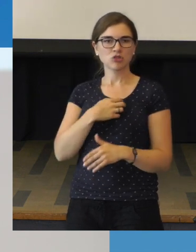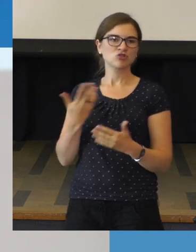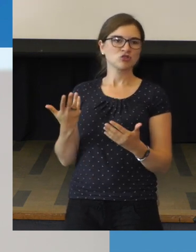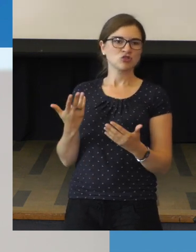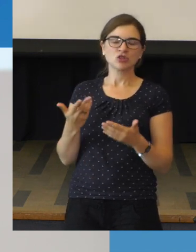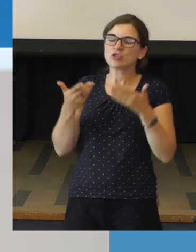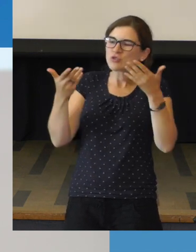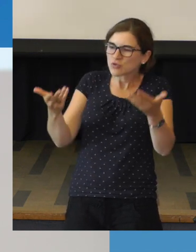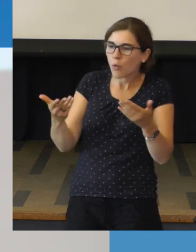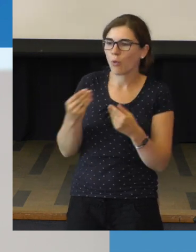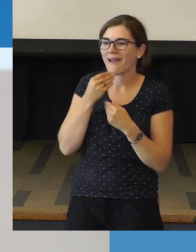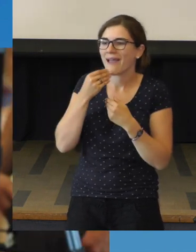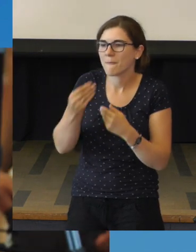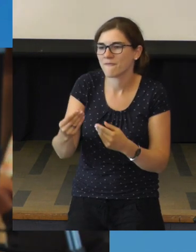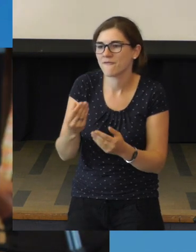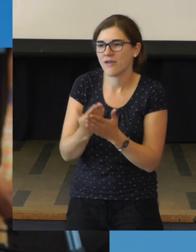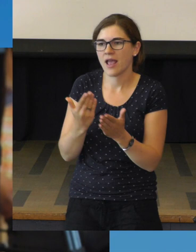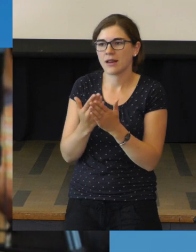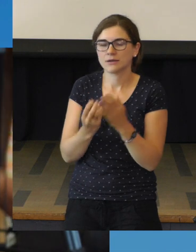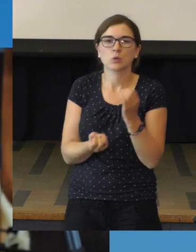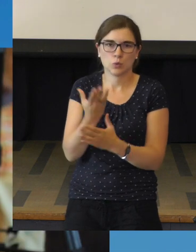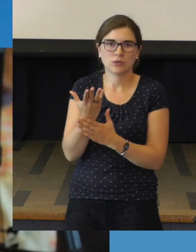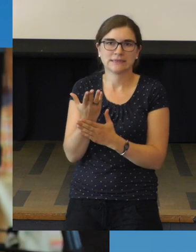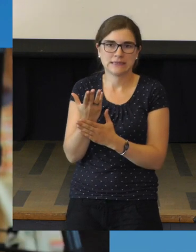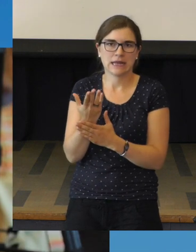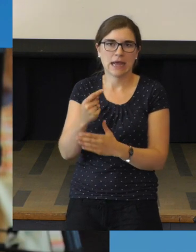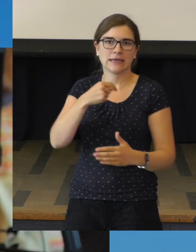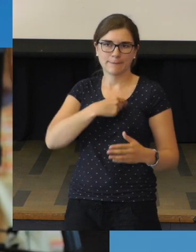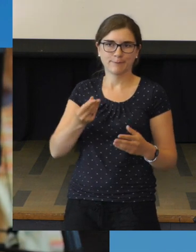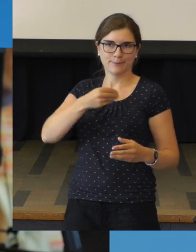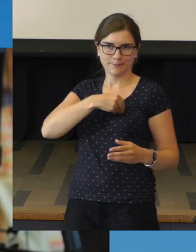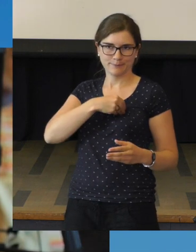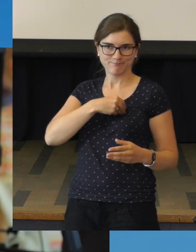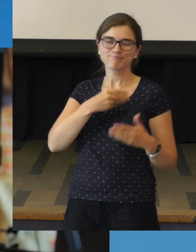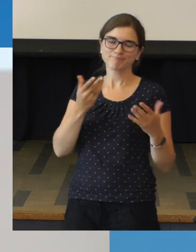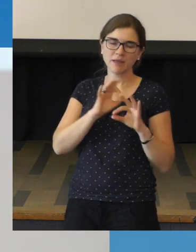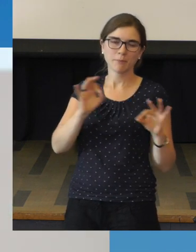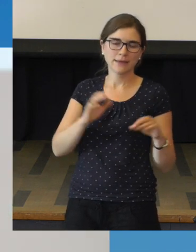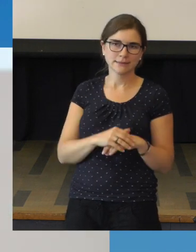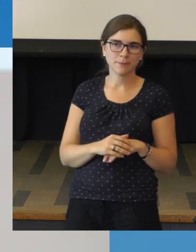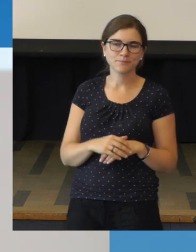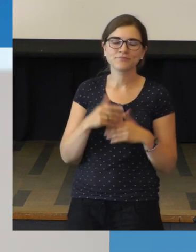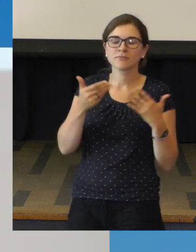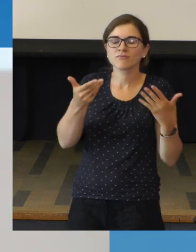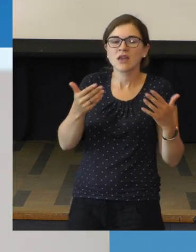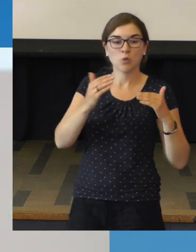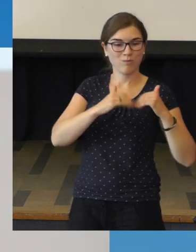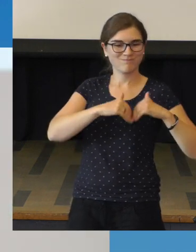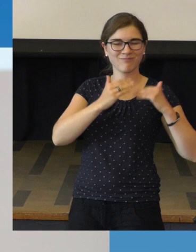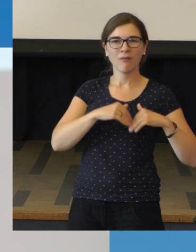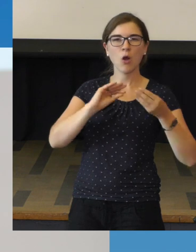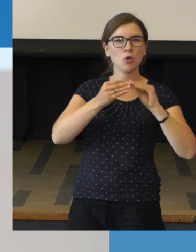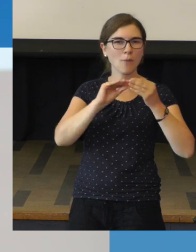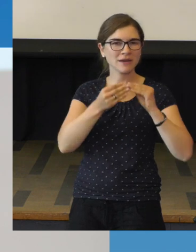eine Mitralklappe zu rekonstruieren. Die Mitralklappe ist relativ komplex aufgebaut, weil sie nicht nur die